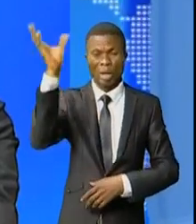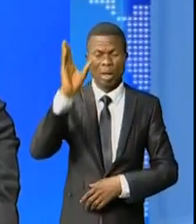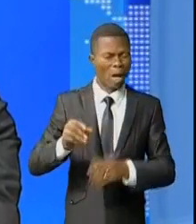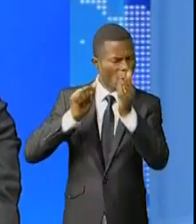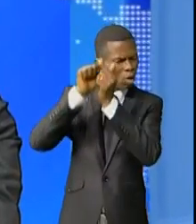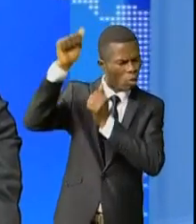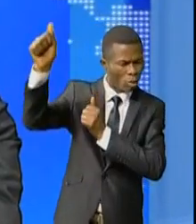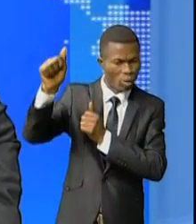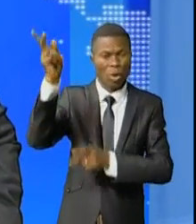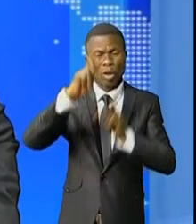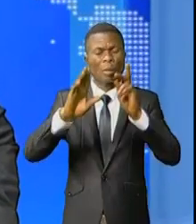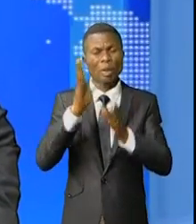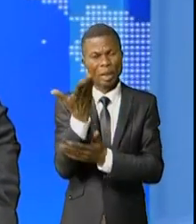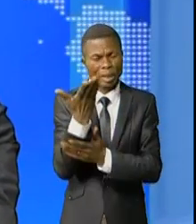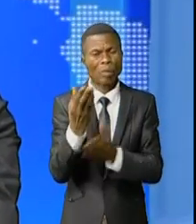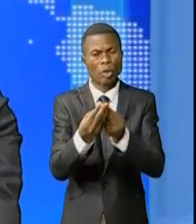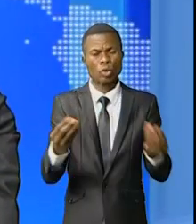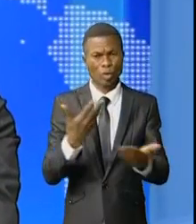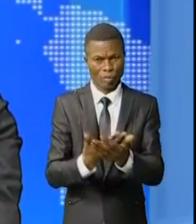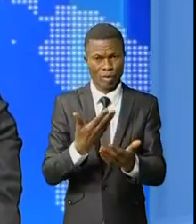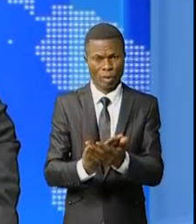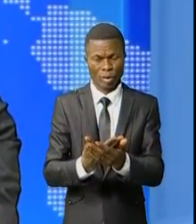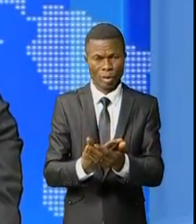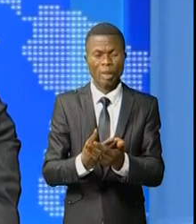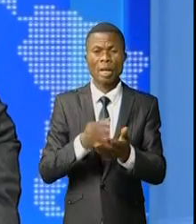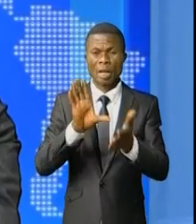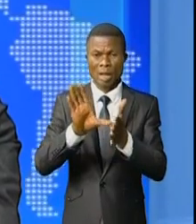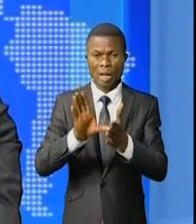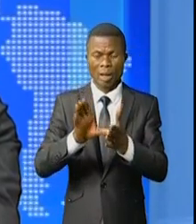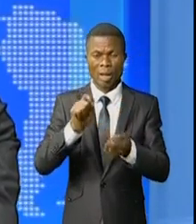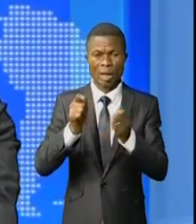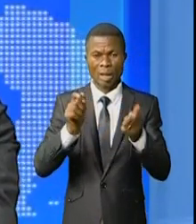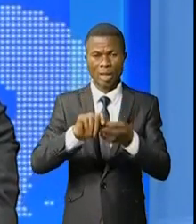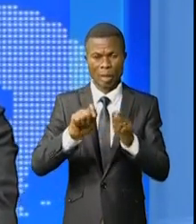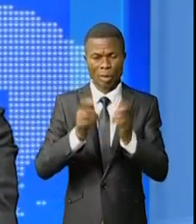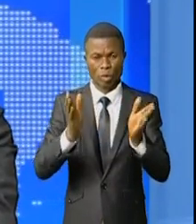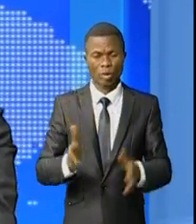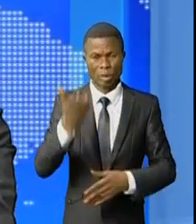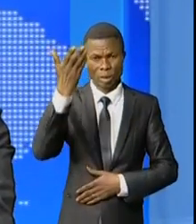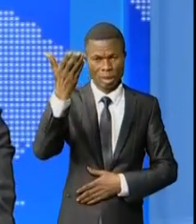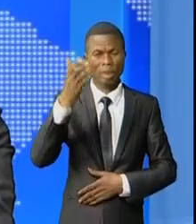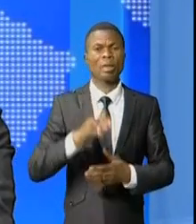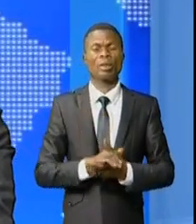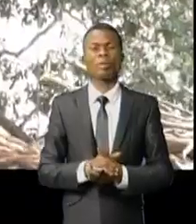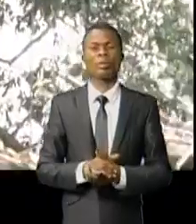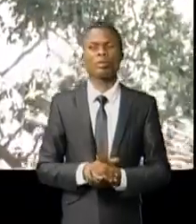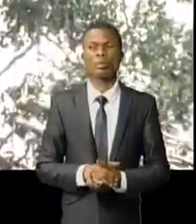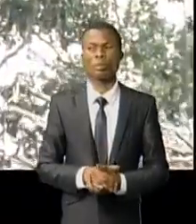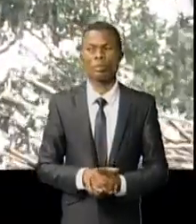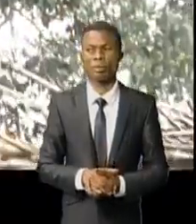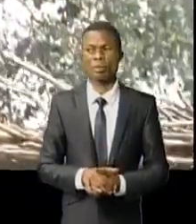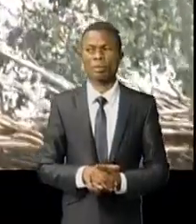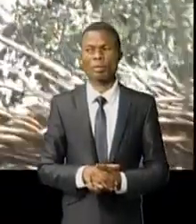population espère une solution appropriée. C'est un commentaire de Bobette et Yingali Samba. Regardez.